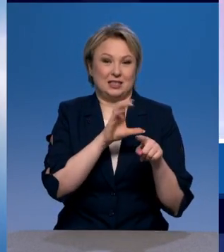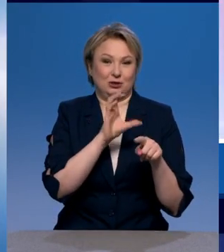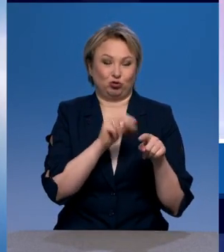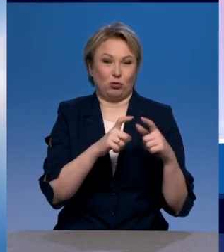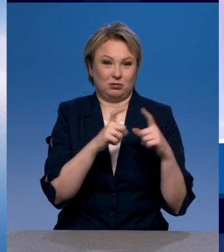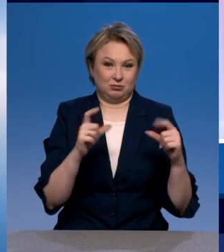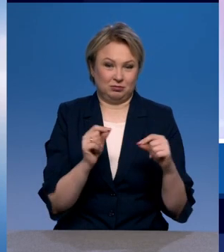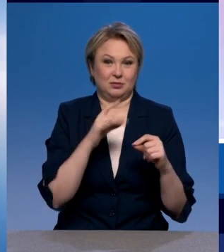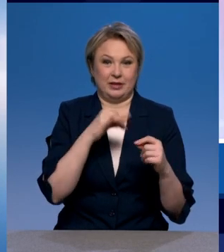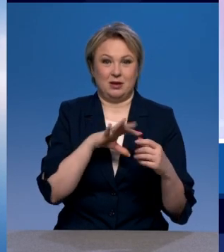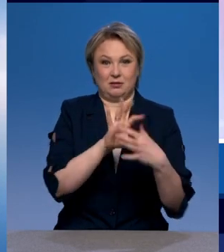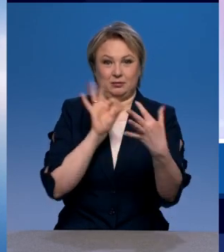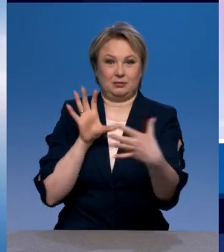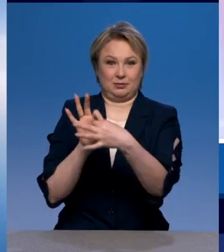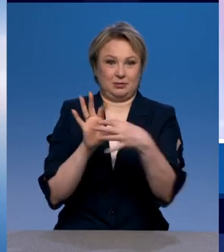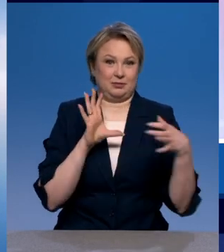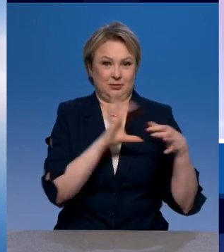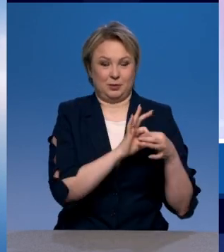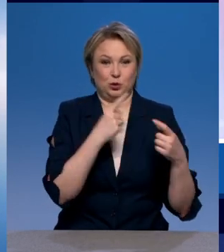разницу между цифровым и